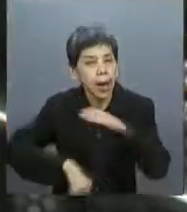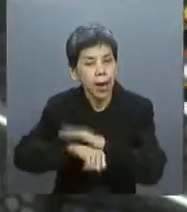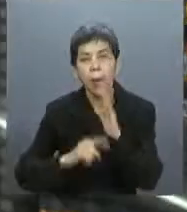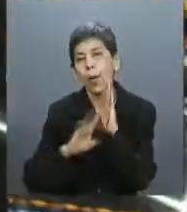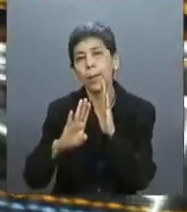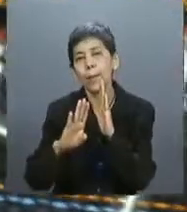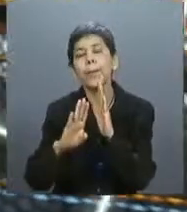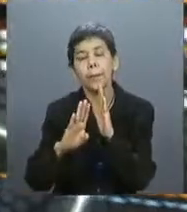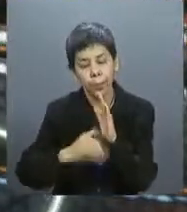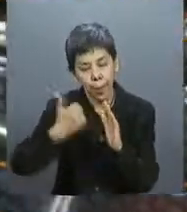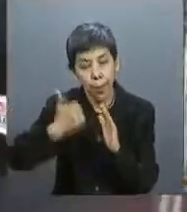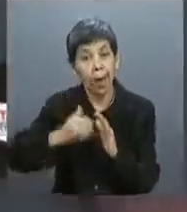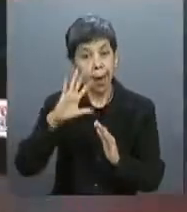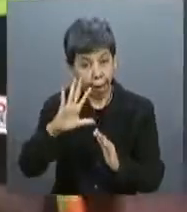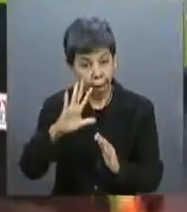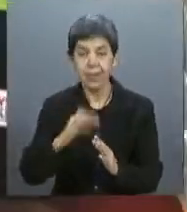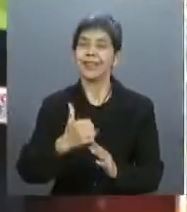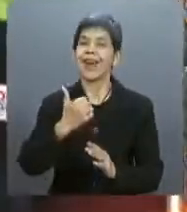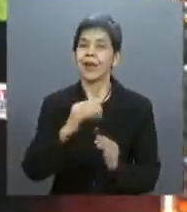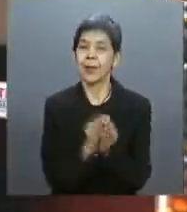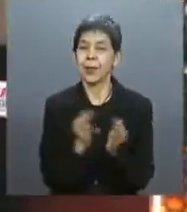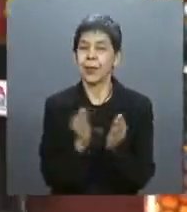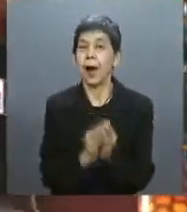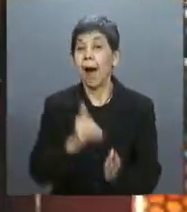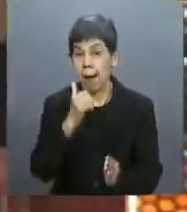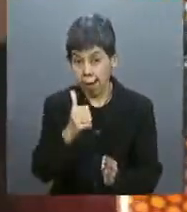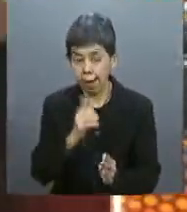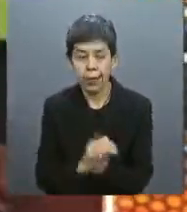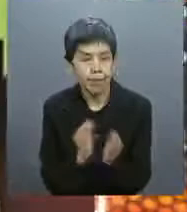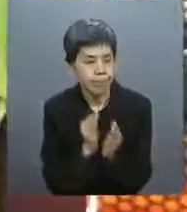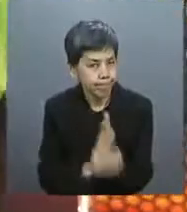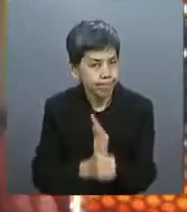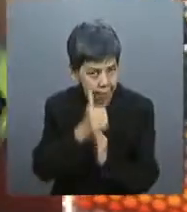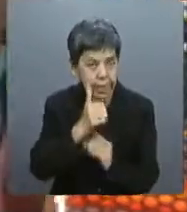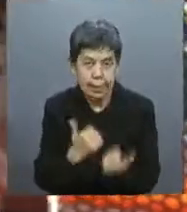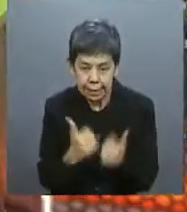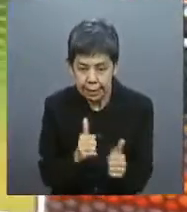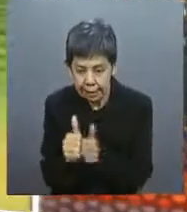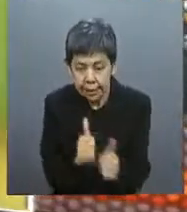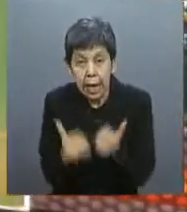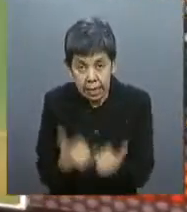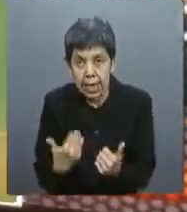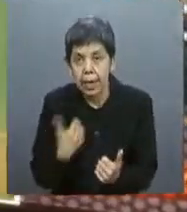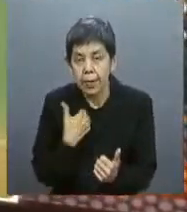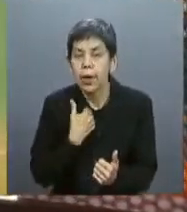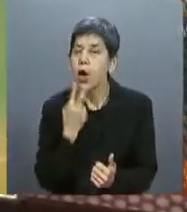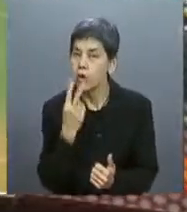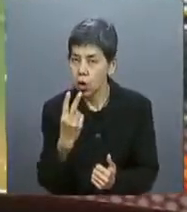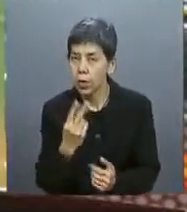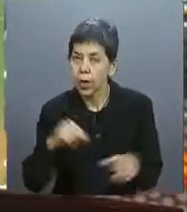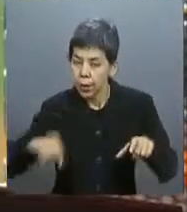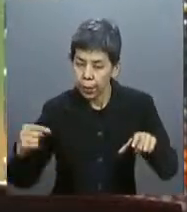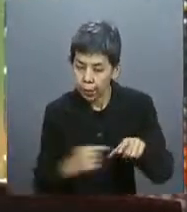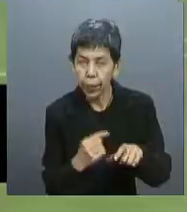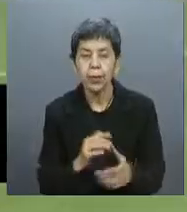ุรีรัมย์นะครับเจ้าของ5แชมป์ปีที่แล้วสามารถเก็บชัยชนะนัดแรกได้สำเร็จนะครับโดยเกมนี้นะครับมี2แฮตทริก2จุดโท